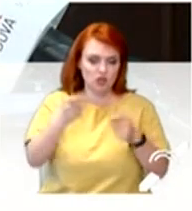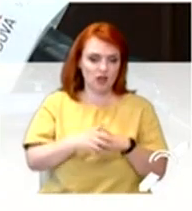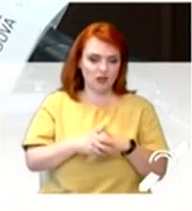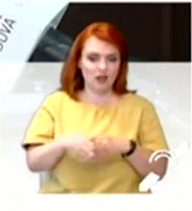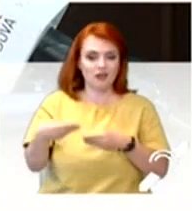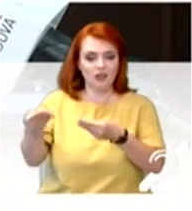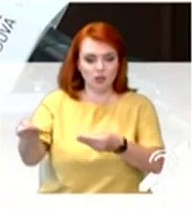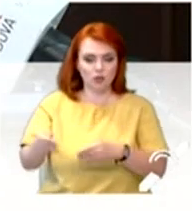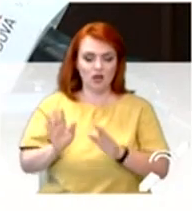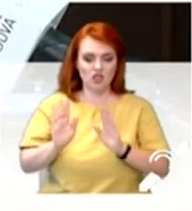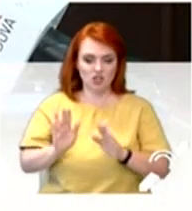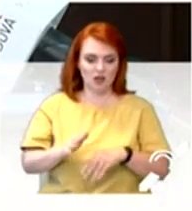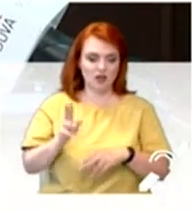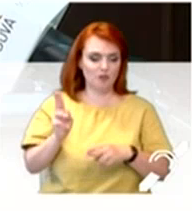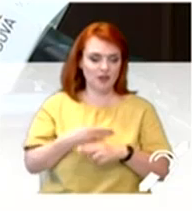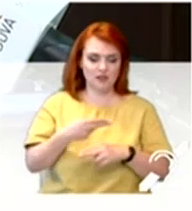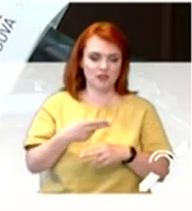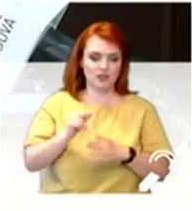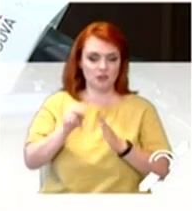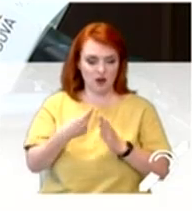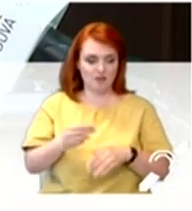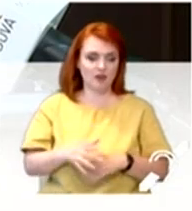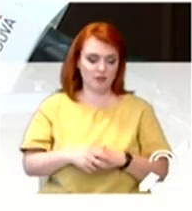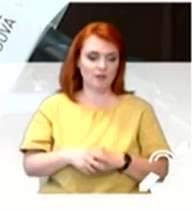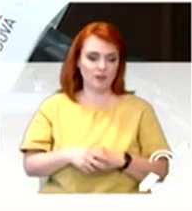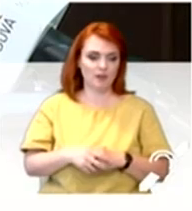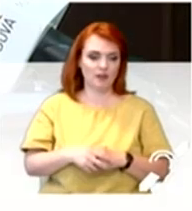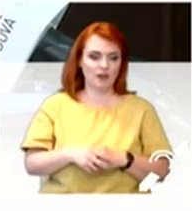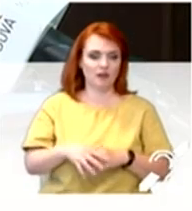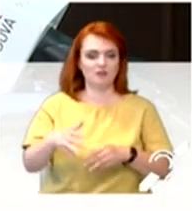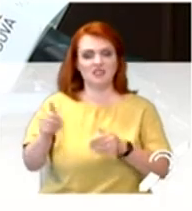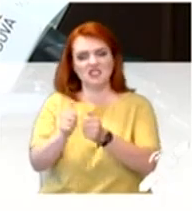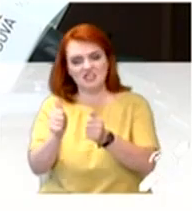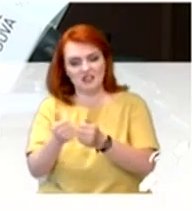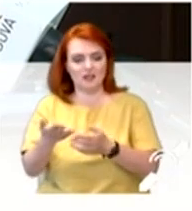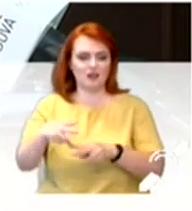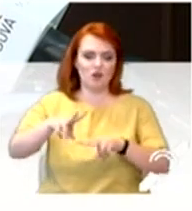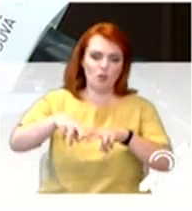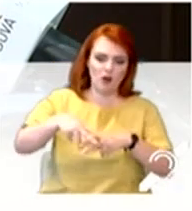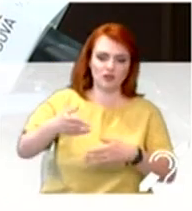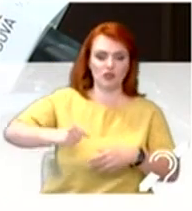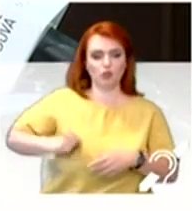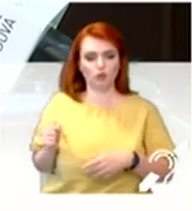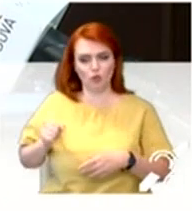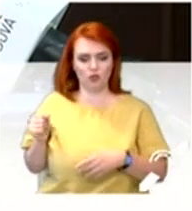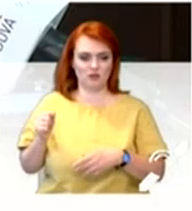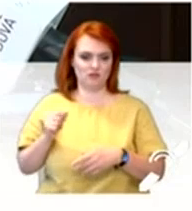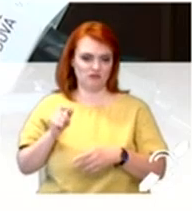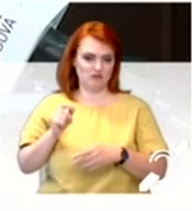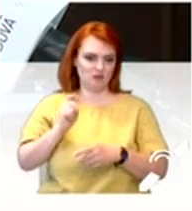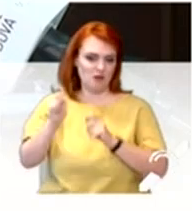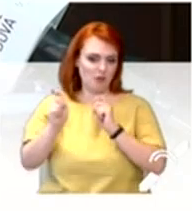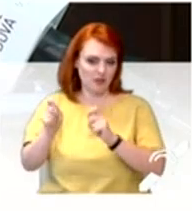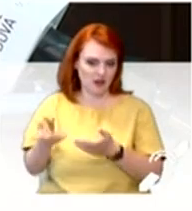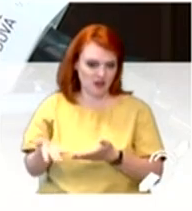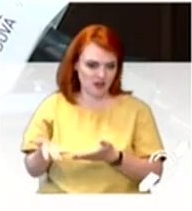localitățile rurale sau localitățile mici, fie că este cu mătru, fie că este vecin, fie că este prietenul cuiva, sunt lucruri